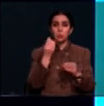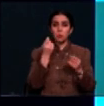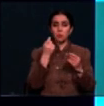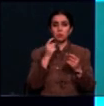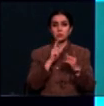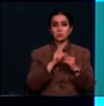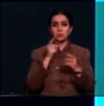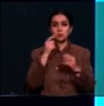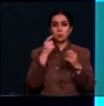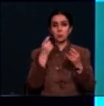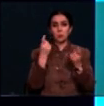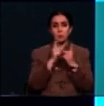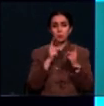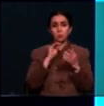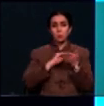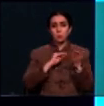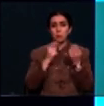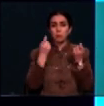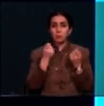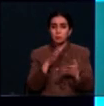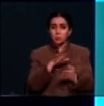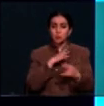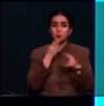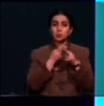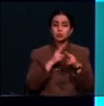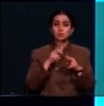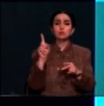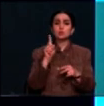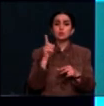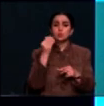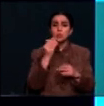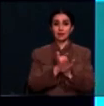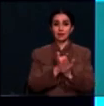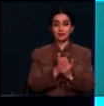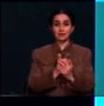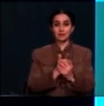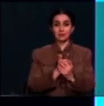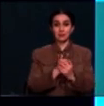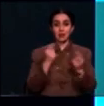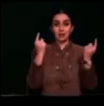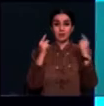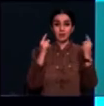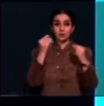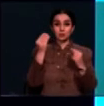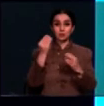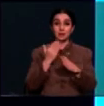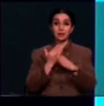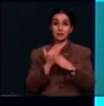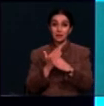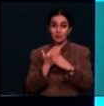творчестве. Вот как вы думаете, ребята, почему он в это время почти что не писал? Все из-за того, наверное,